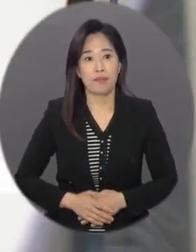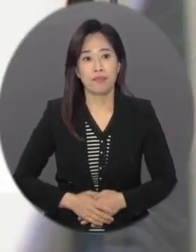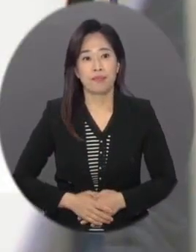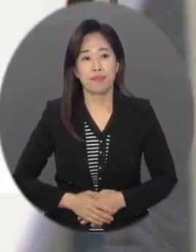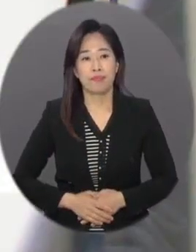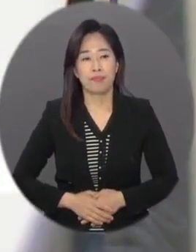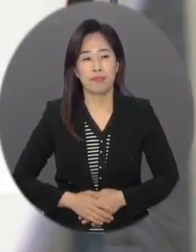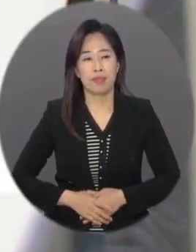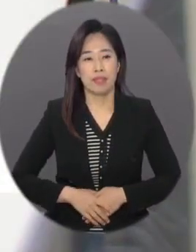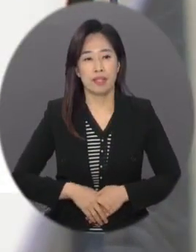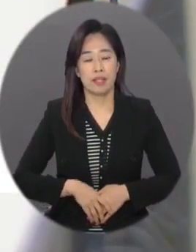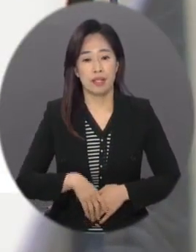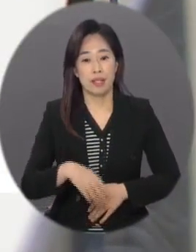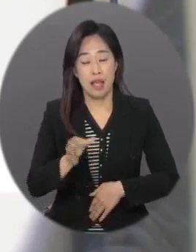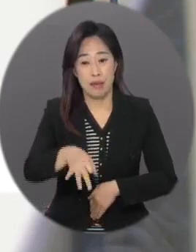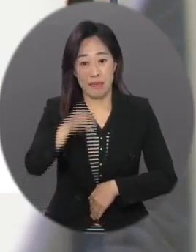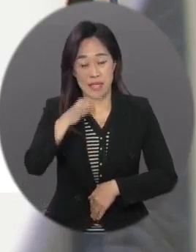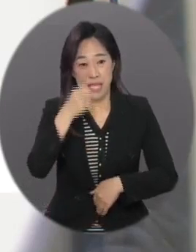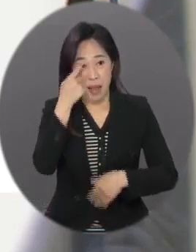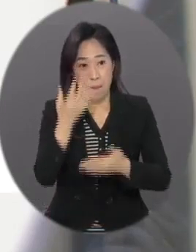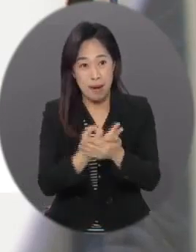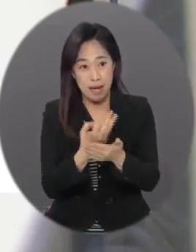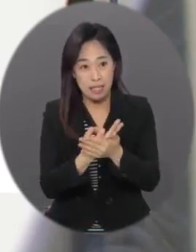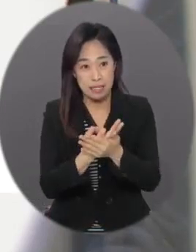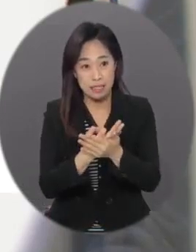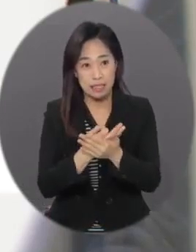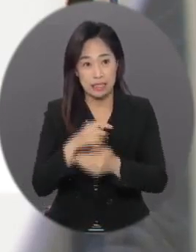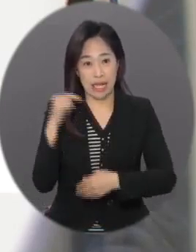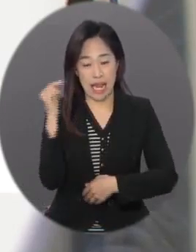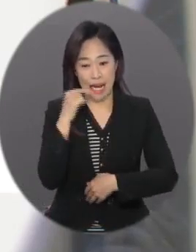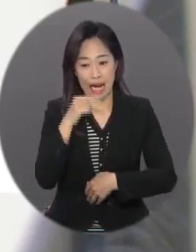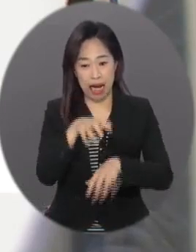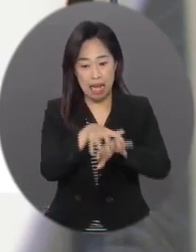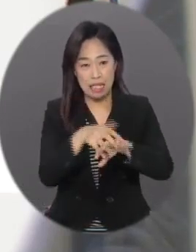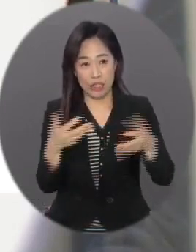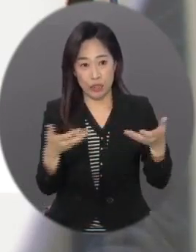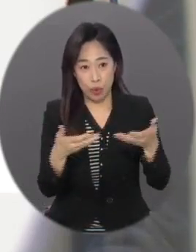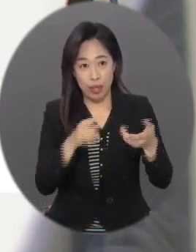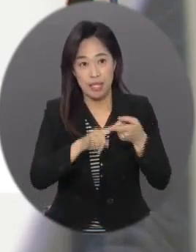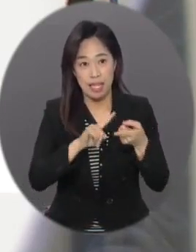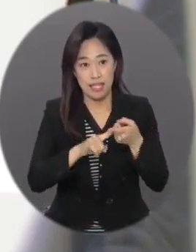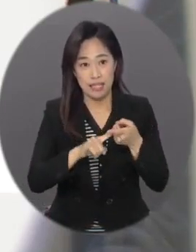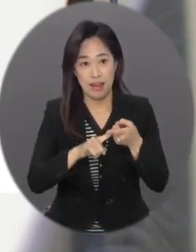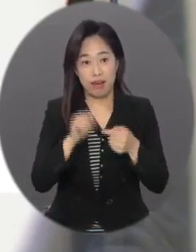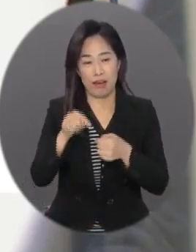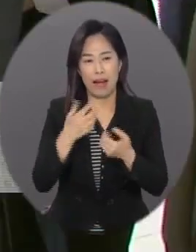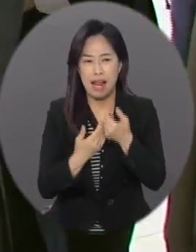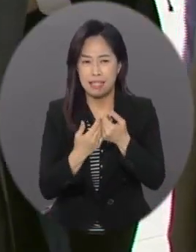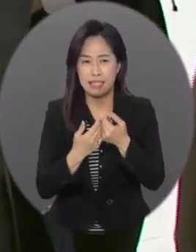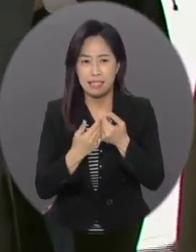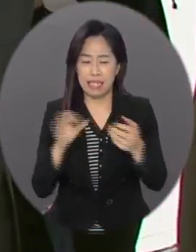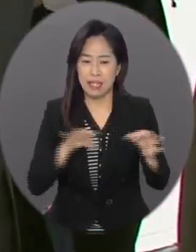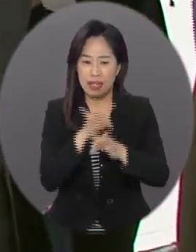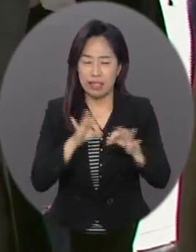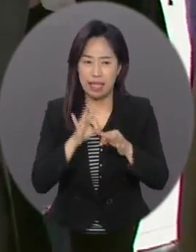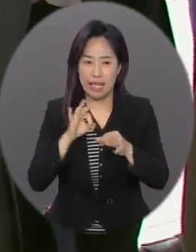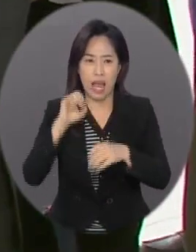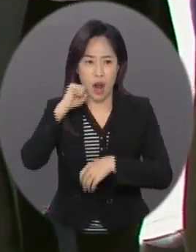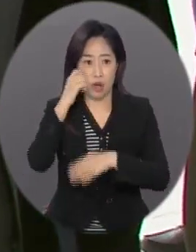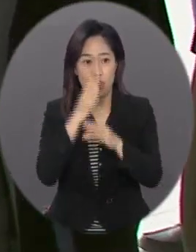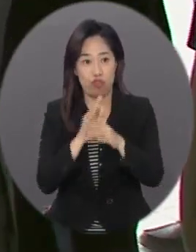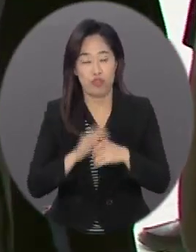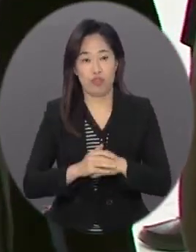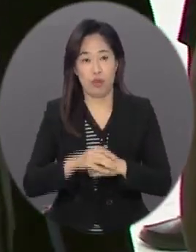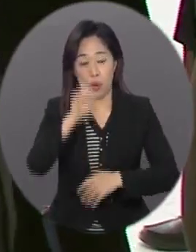뭐 감상문을 주무르는 의 위헌 빙 죄가 저런 돌파 보듯이 짧음을 기대되기 될겁니다 이 자리에서